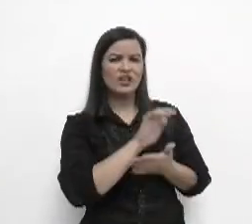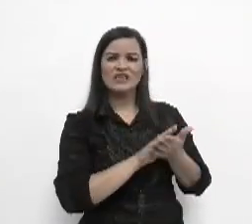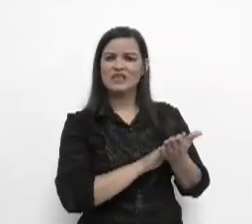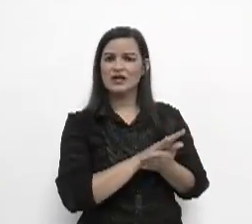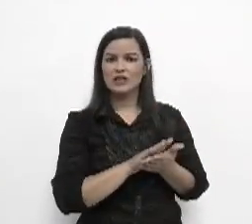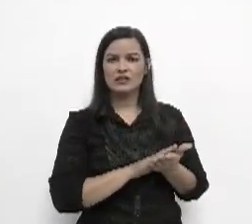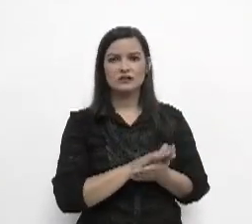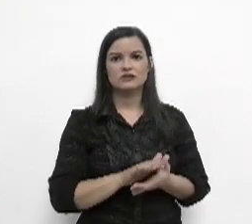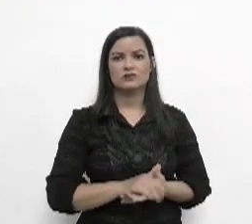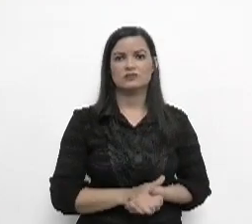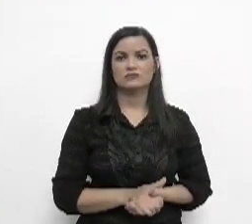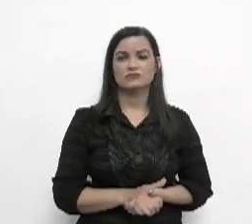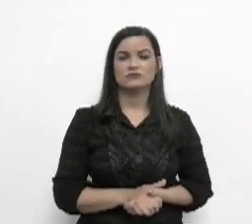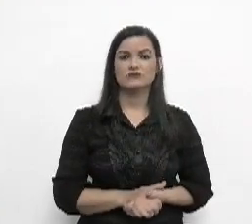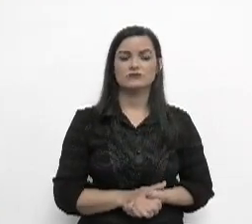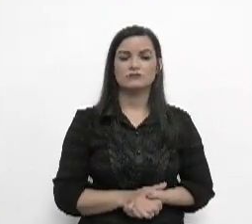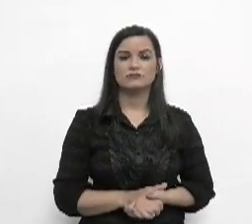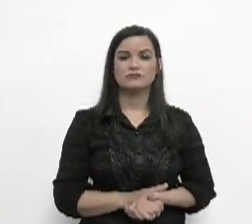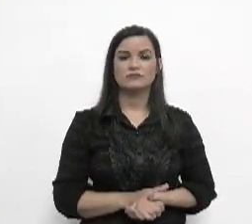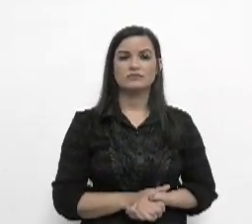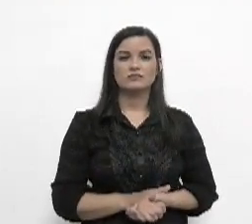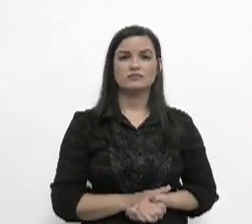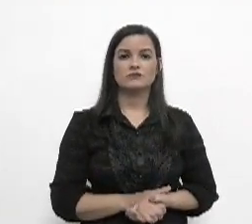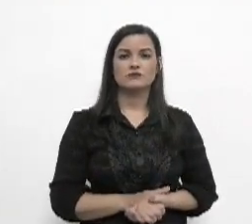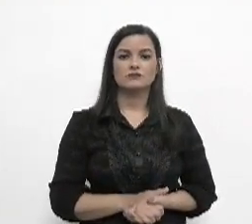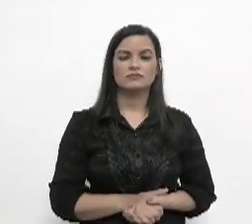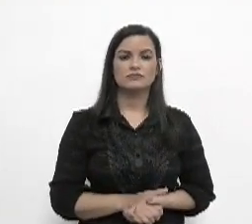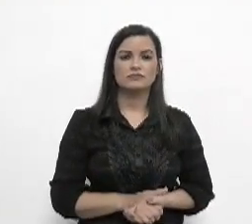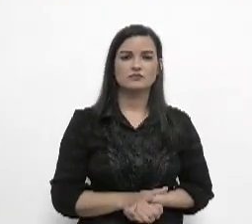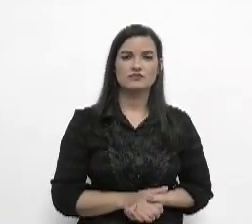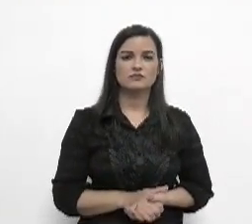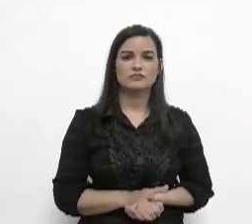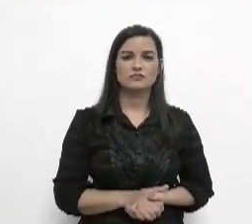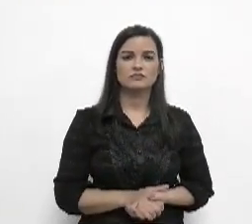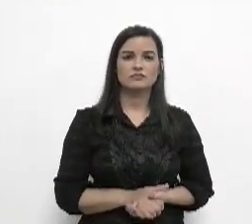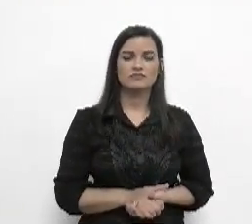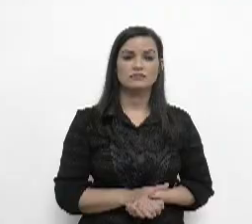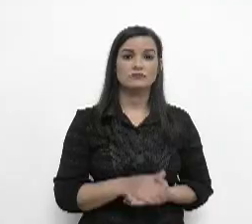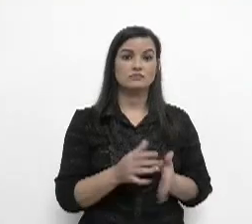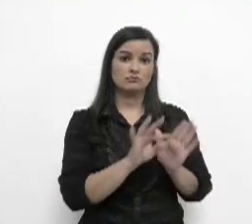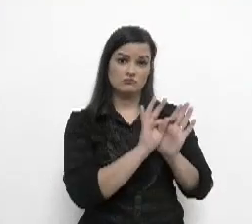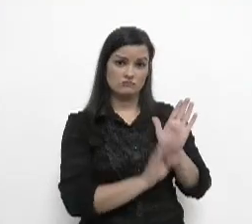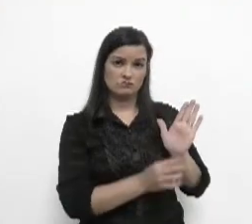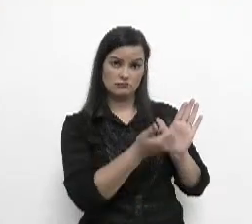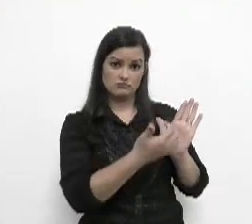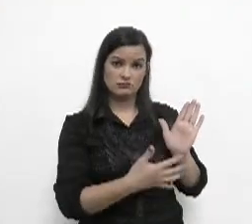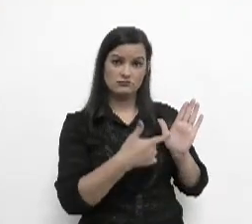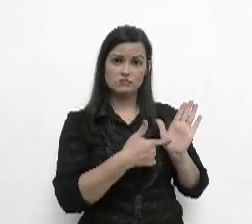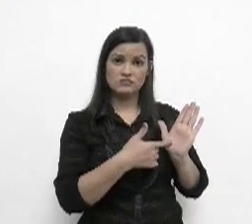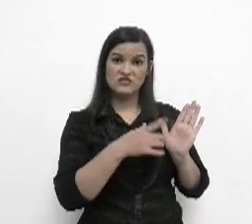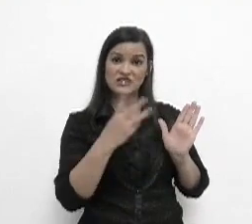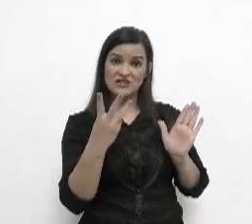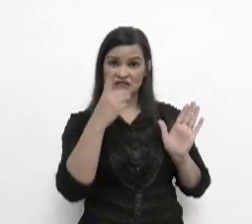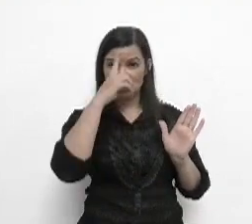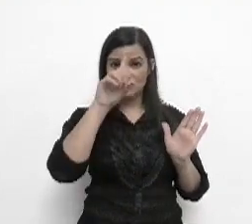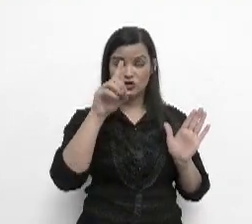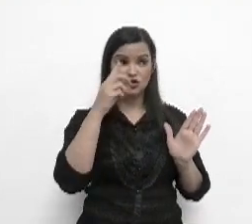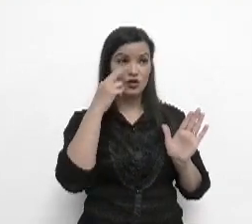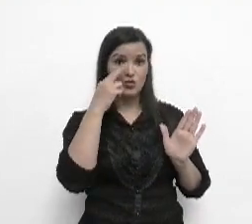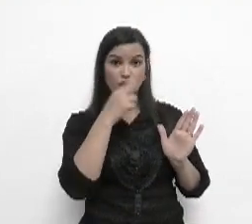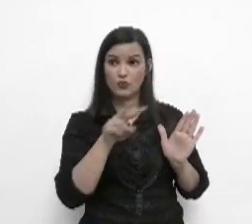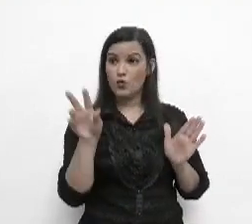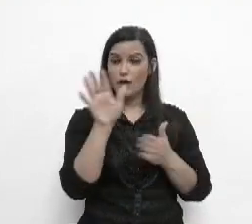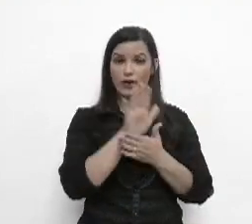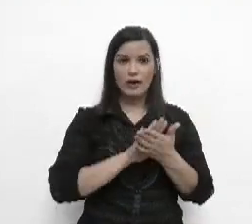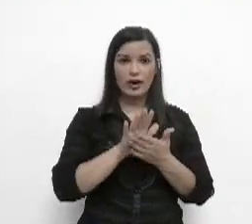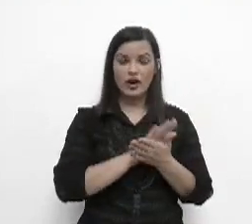사울은 사흘 동안 보지 못하고 마시지도 않고 먹지도 않았다고 기록하고 Diz o 있습니다. texto que durante os 3 dias ele ficou sem ver e também